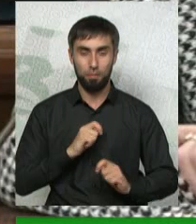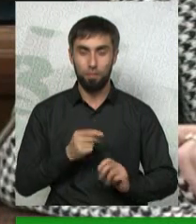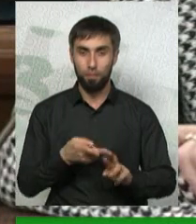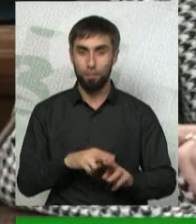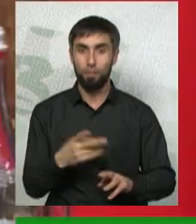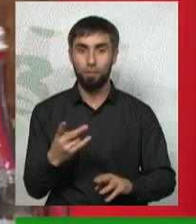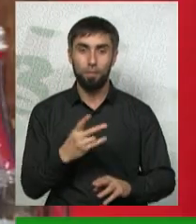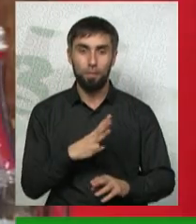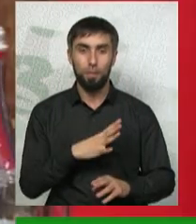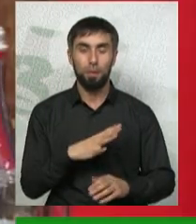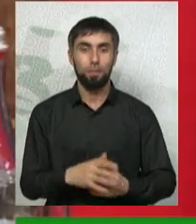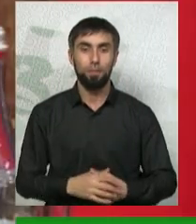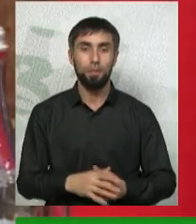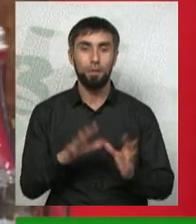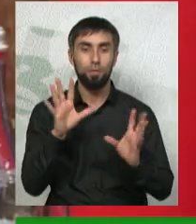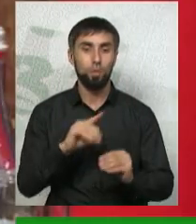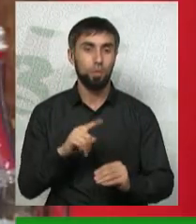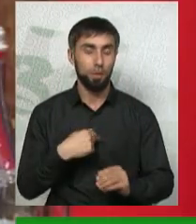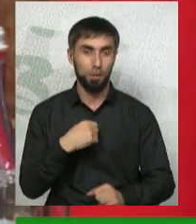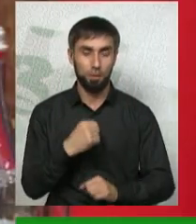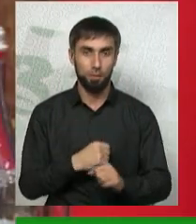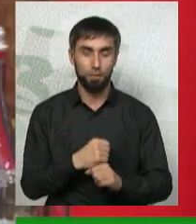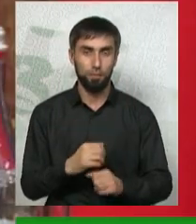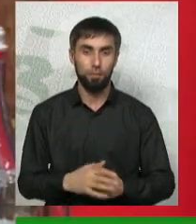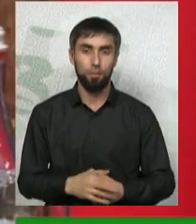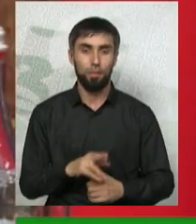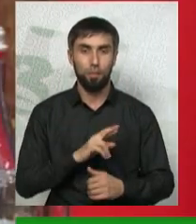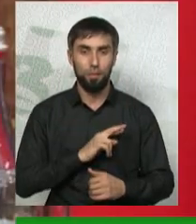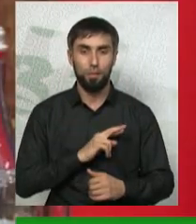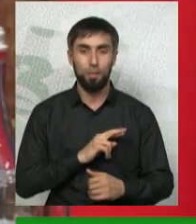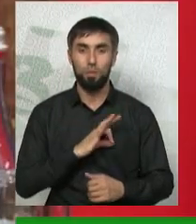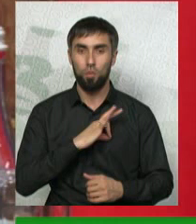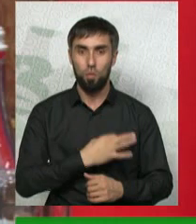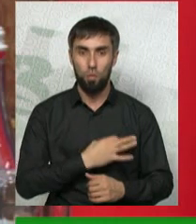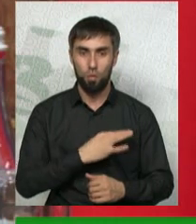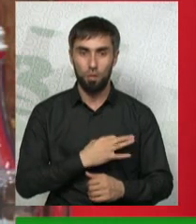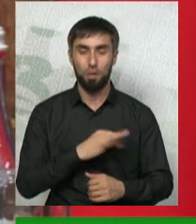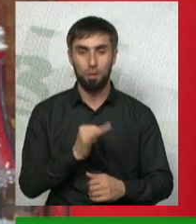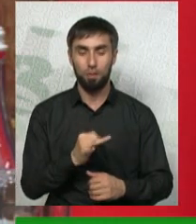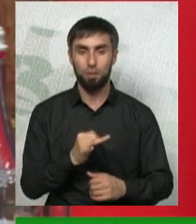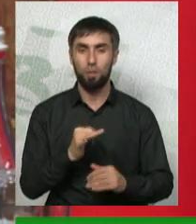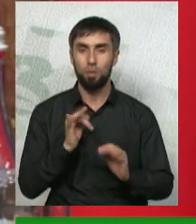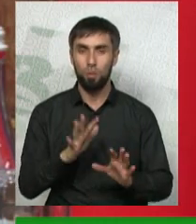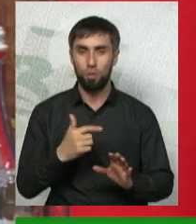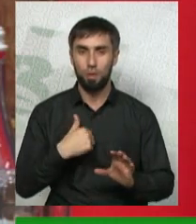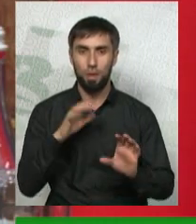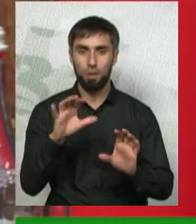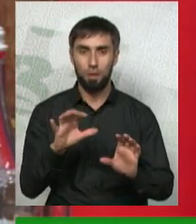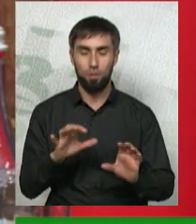должно быть, подчеркиваю, все, что мы делаем, я юрист и сторонник юридических